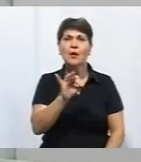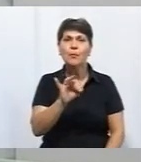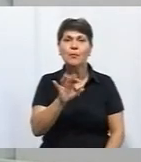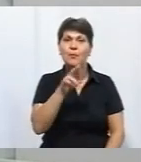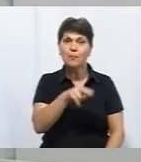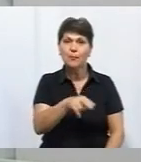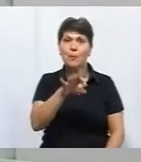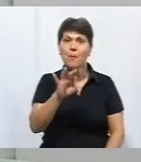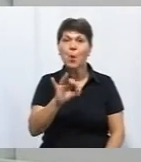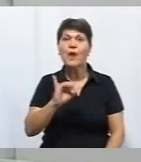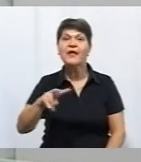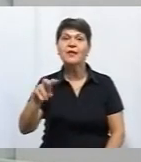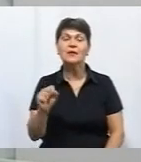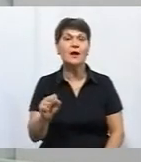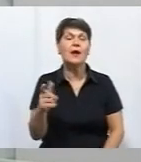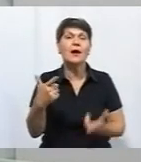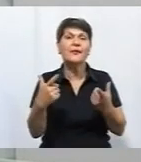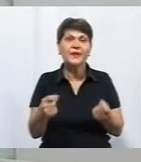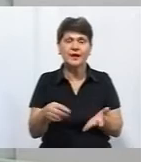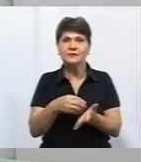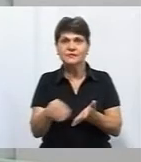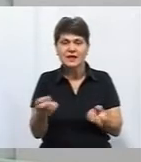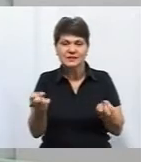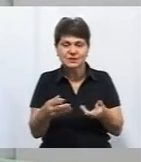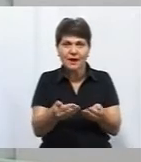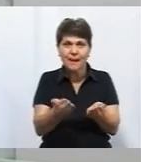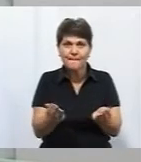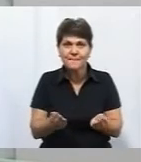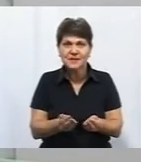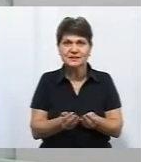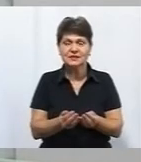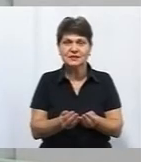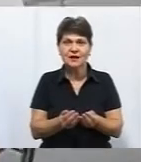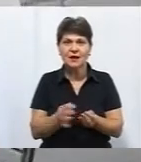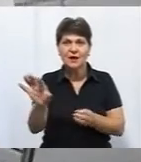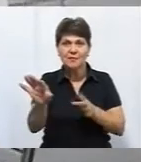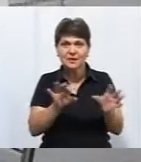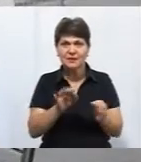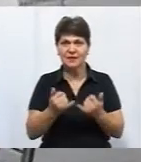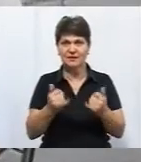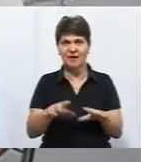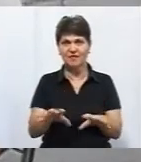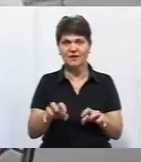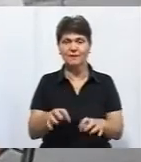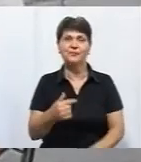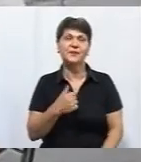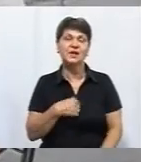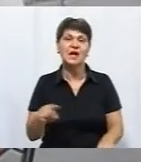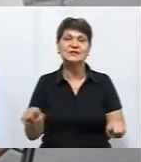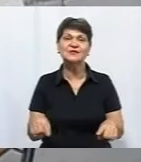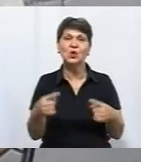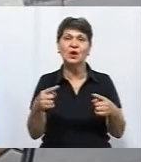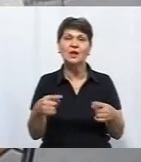де ви придбали оці от спеціальні мисочки, як ви їх підбирали під тварин? Я створила в групі